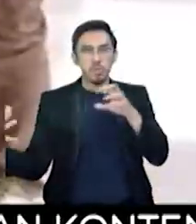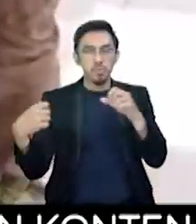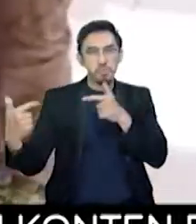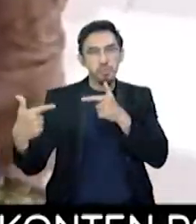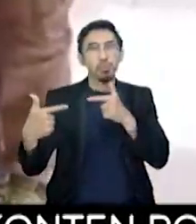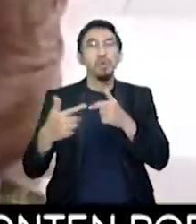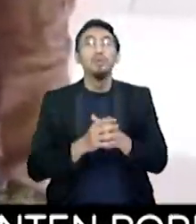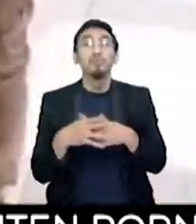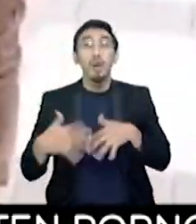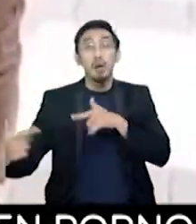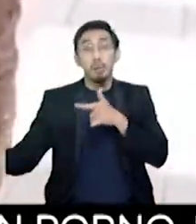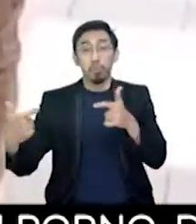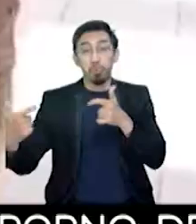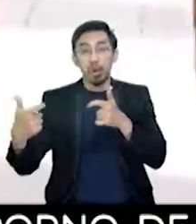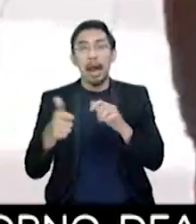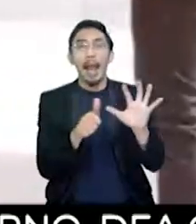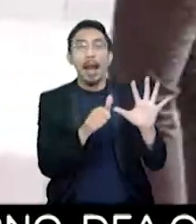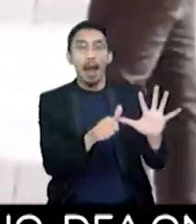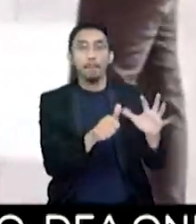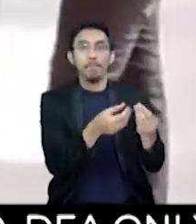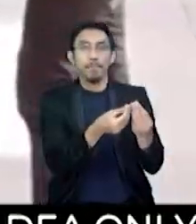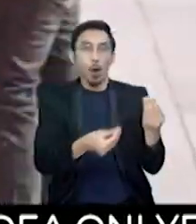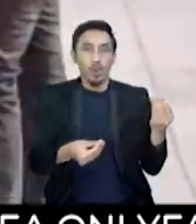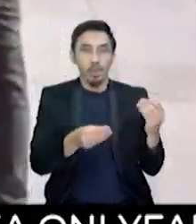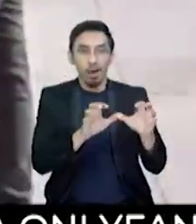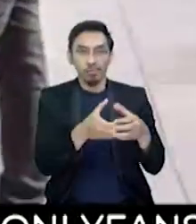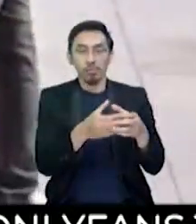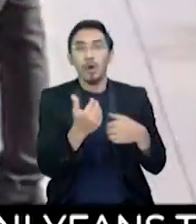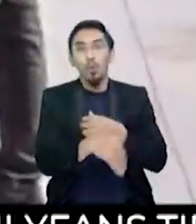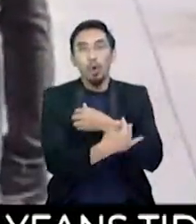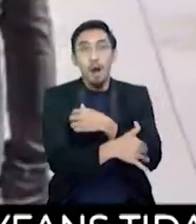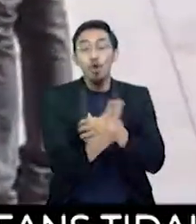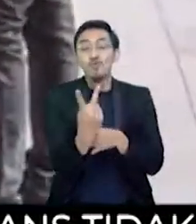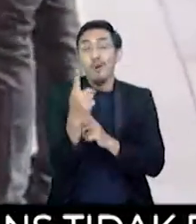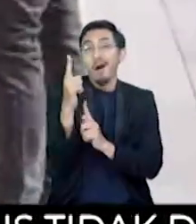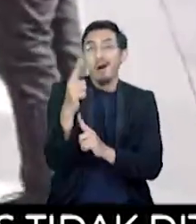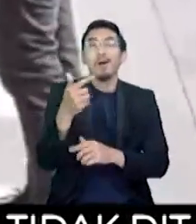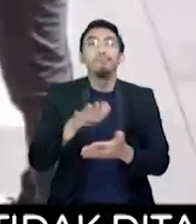Akibat kontak tembak, 6 anggota Satgas terluka dan 2 prajurit gugur.